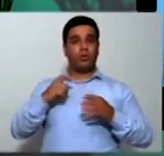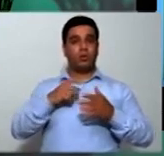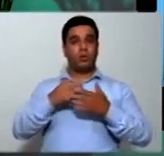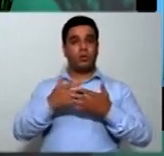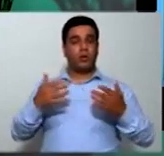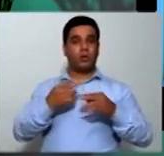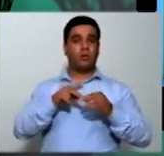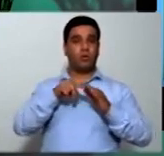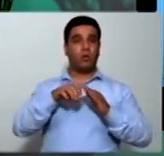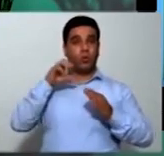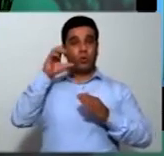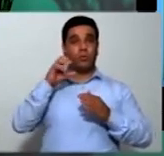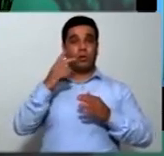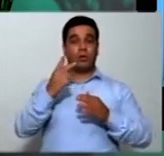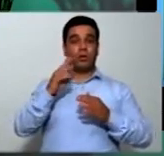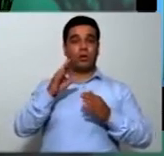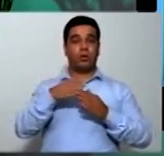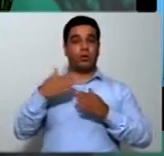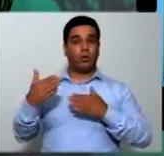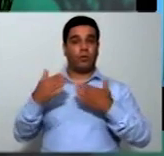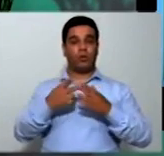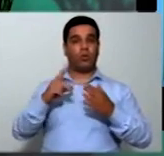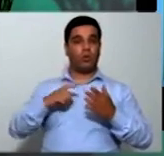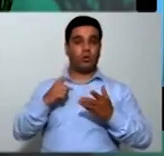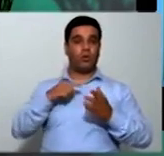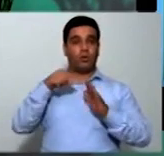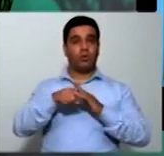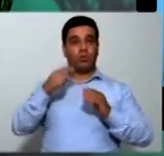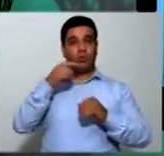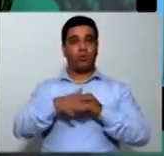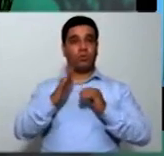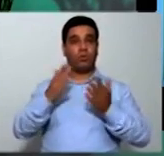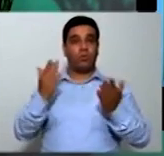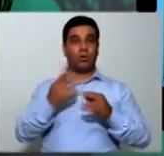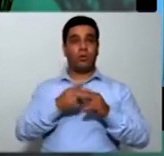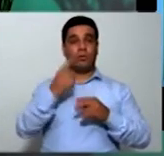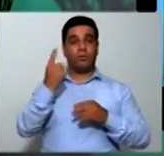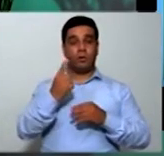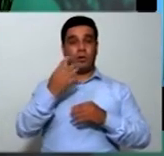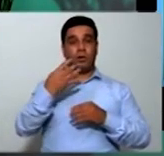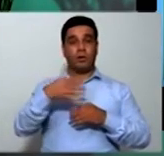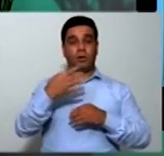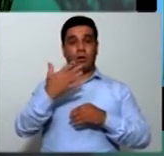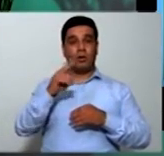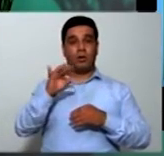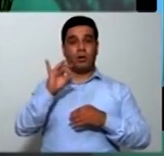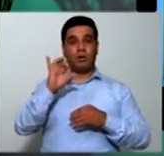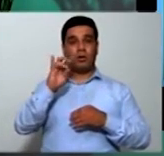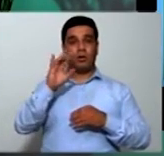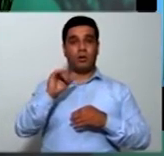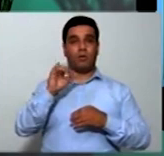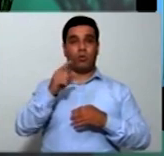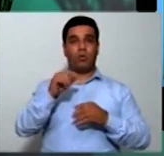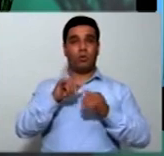asosan O'zbekistonda 2 toifadagi xo'jaliklarni tushunishimiz mumkin edi. 1-toifa 40-50 desyatina va